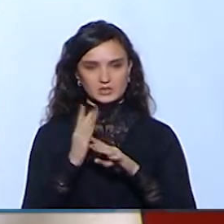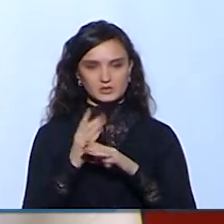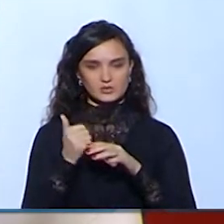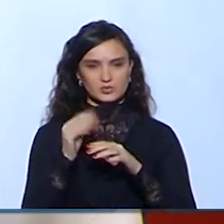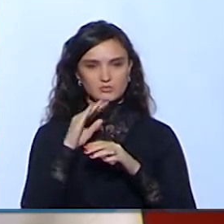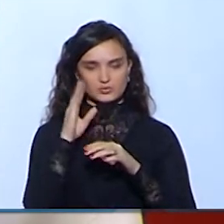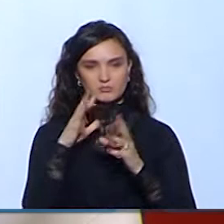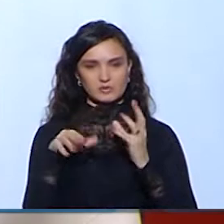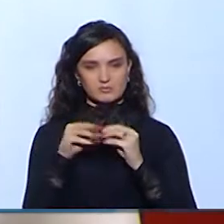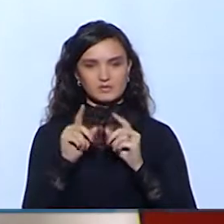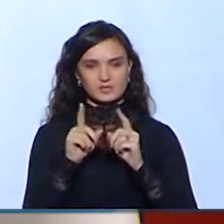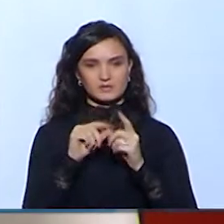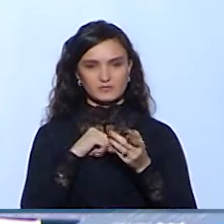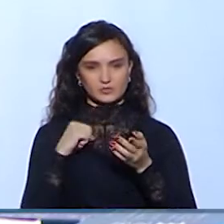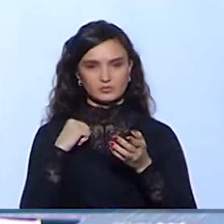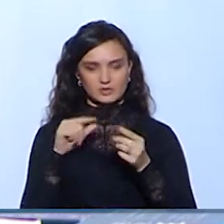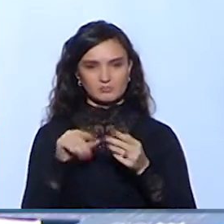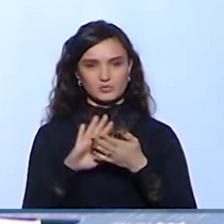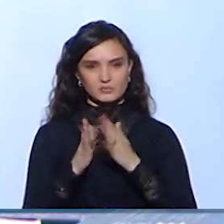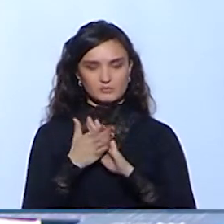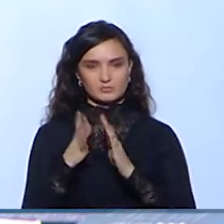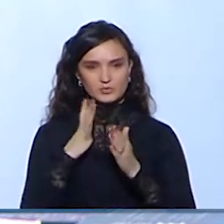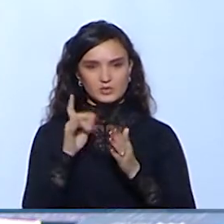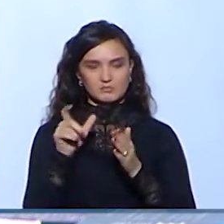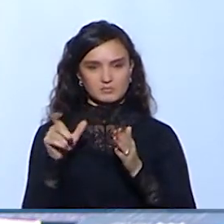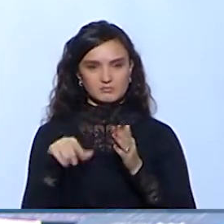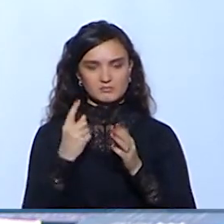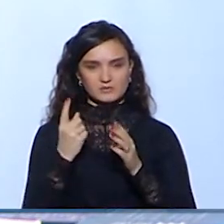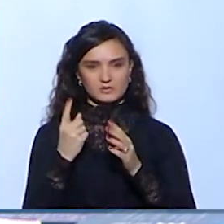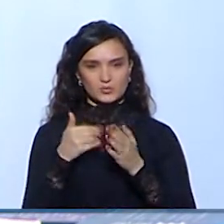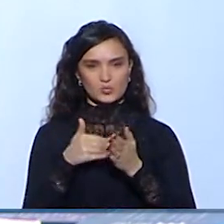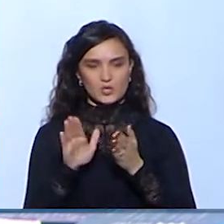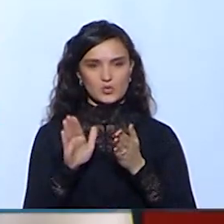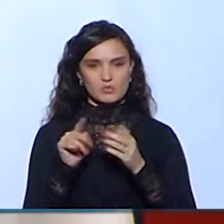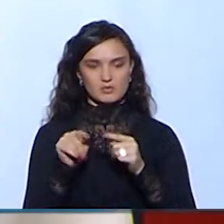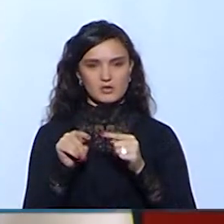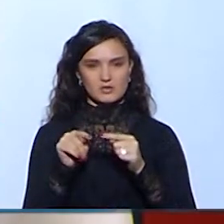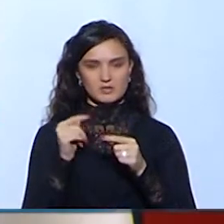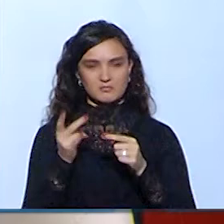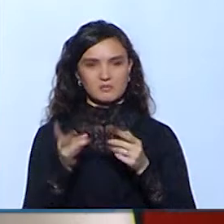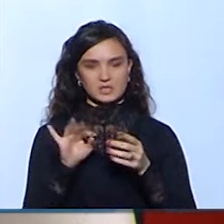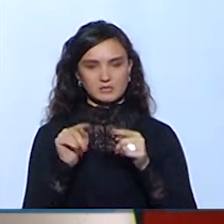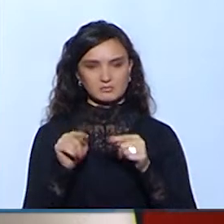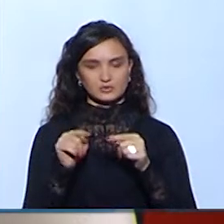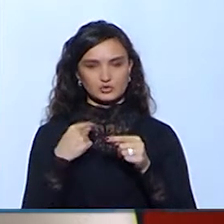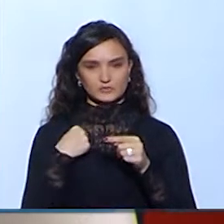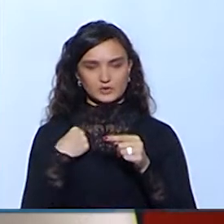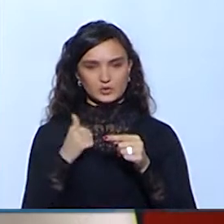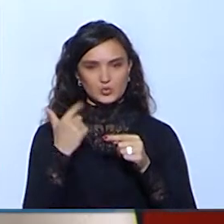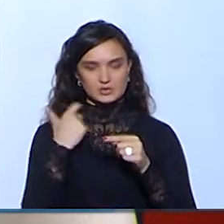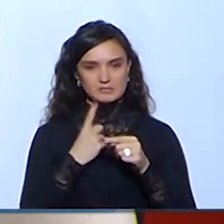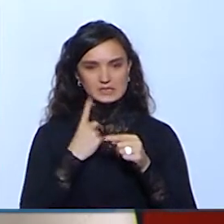როგორც მშობლებისგან, ასევე თვითონ ამ მდგომარეობის მქონე ადამიანისგან, პირველი არის უარყოფა. თუმცა ჩვენი